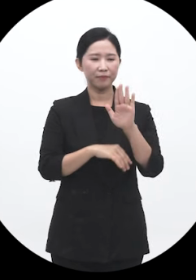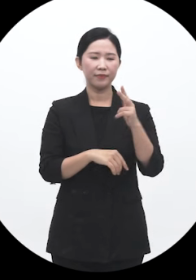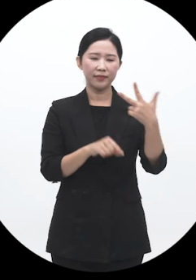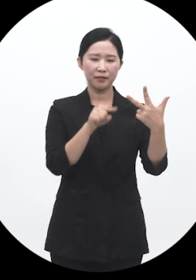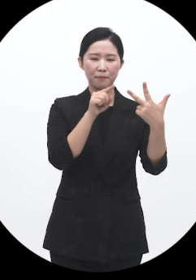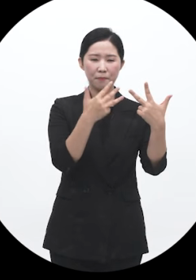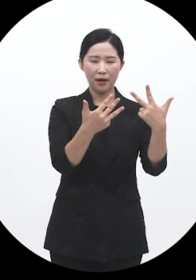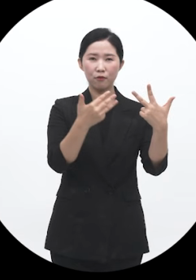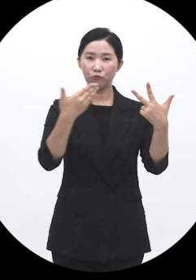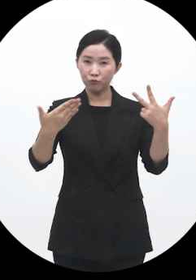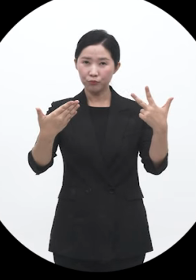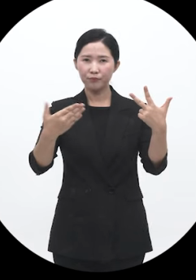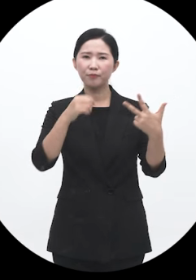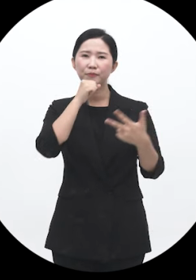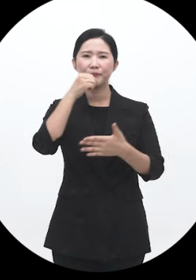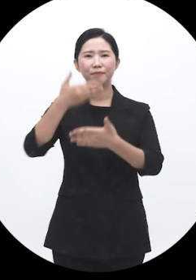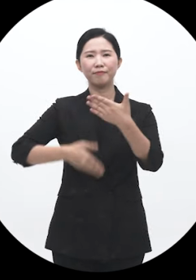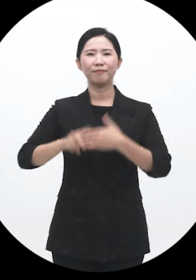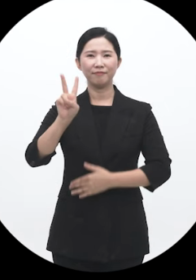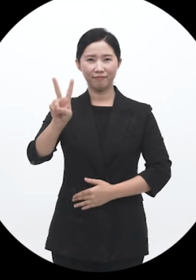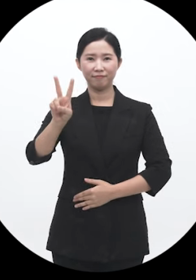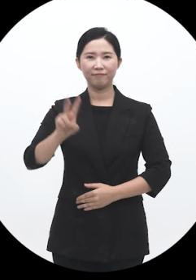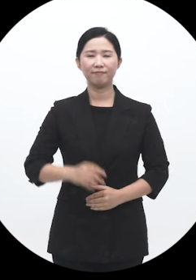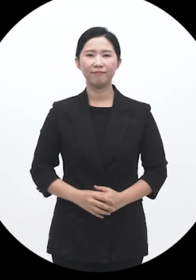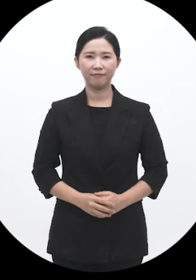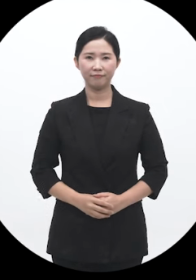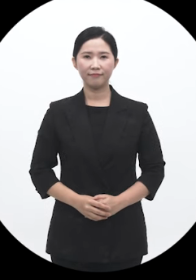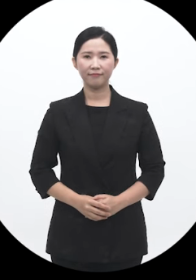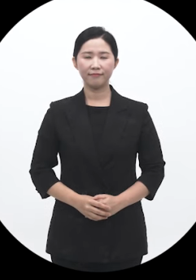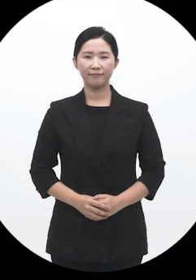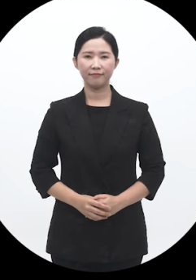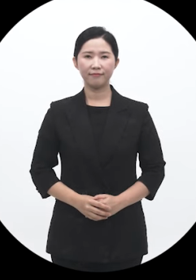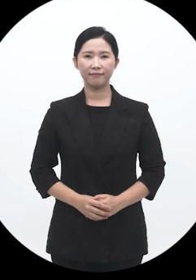9등급은 2점이 감점됩니다.